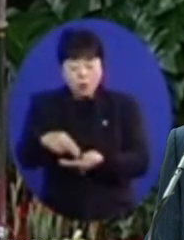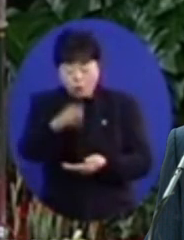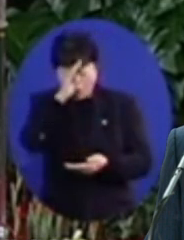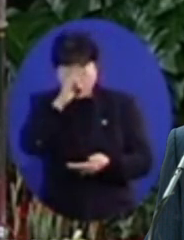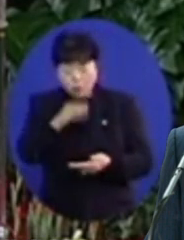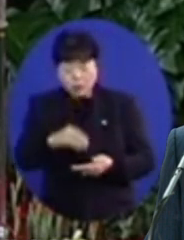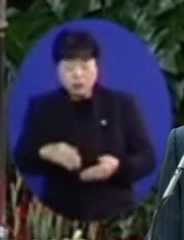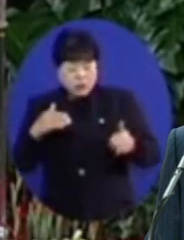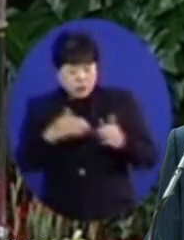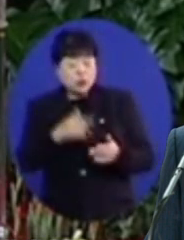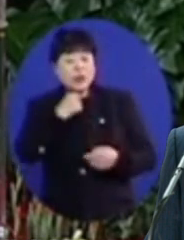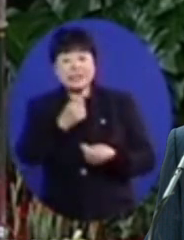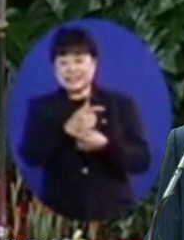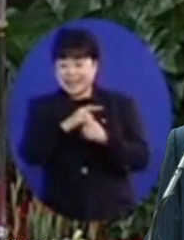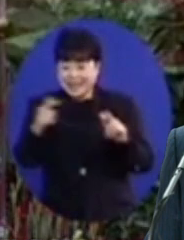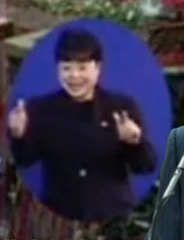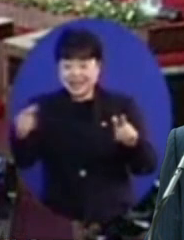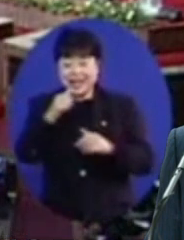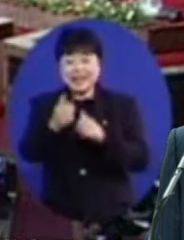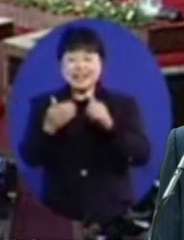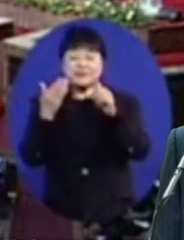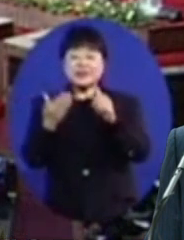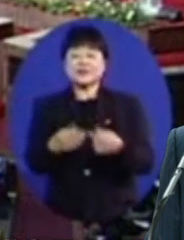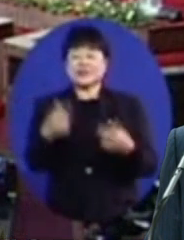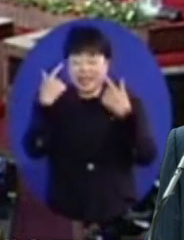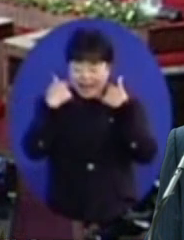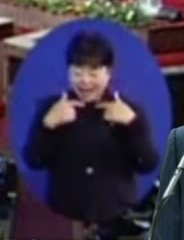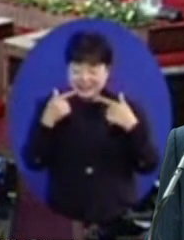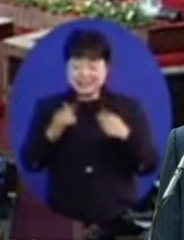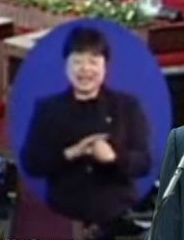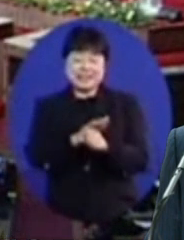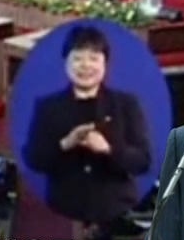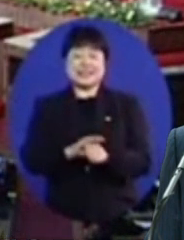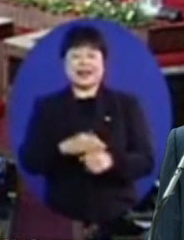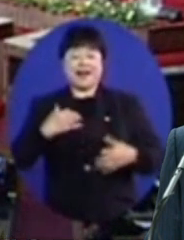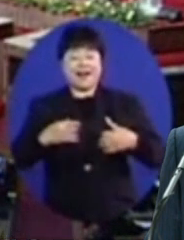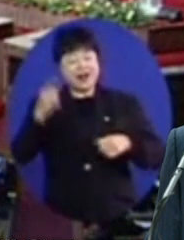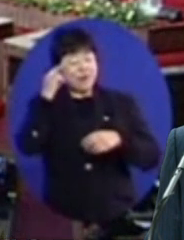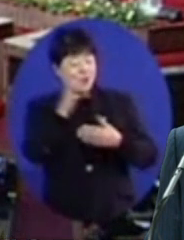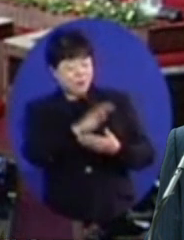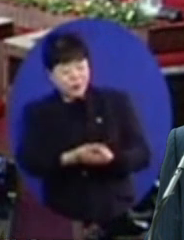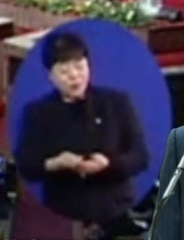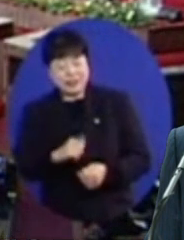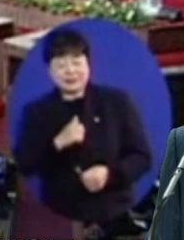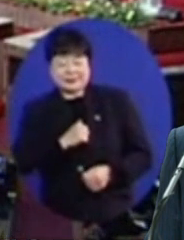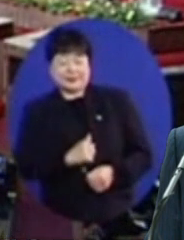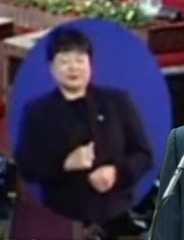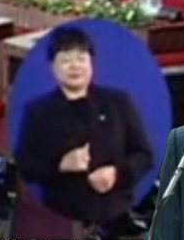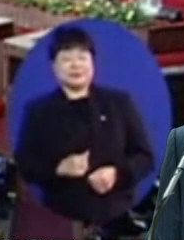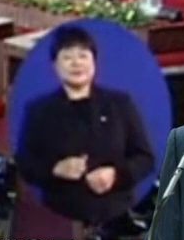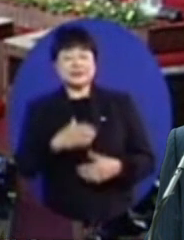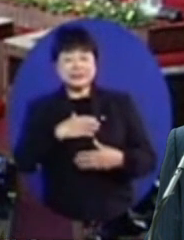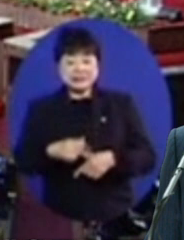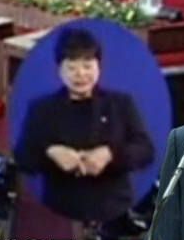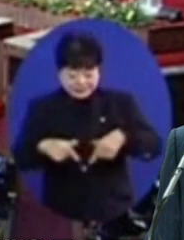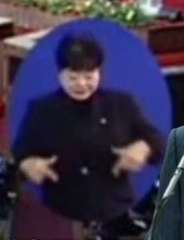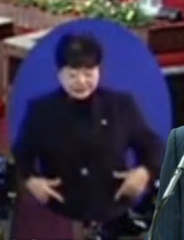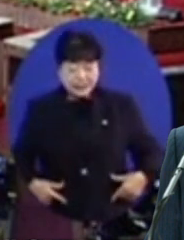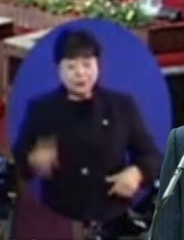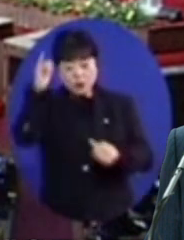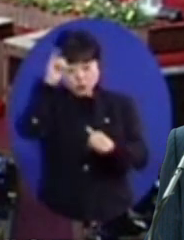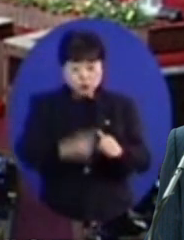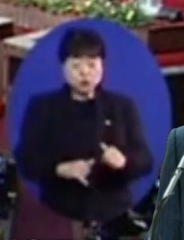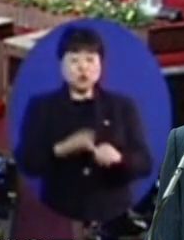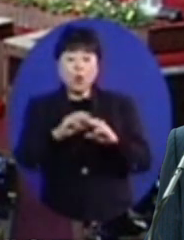속에 끝나기를 결코 원치 않습니다 하나님은 우리가 항상 사랑과 희락 결과 오래 잡음과 자비와 양성과 충성과 은혜와